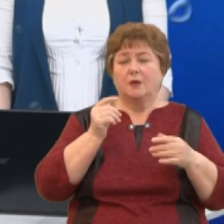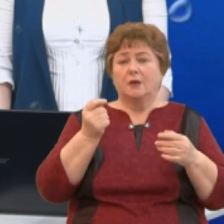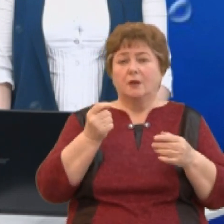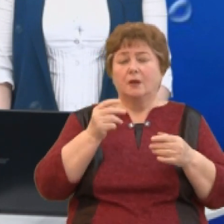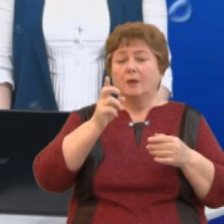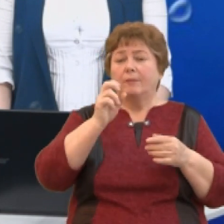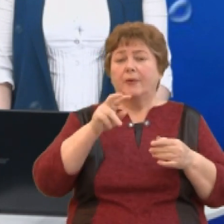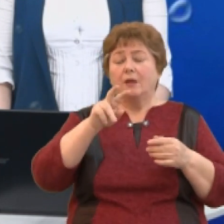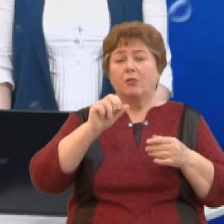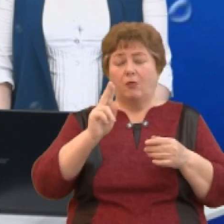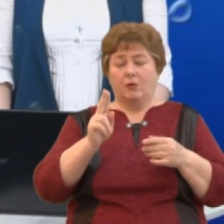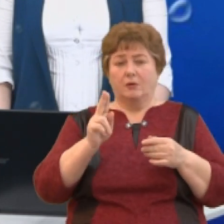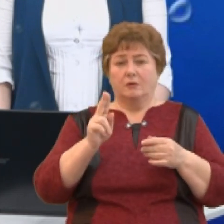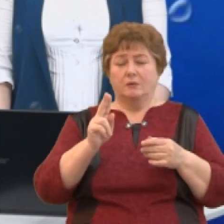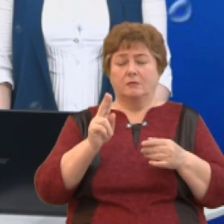белки,